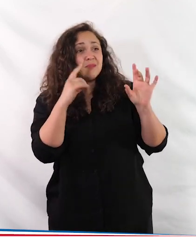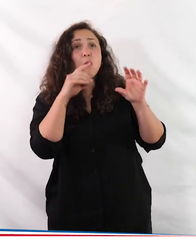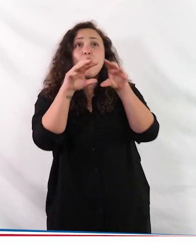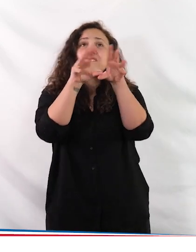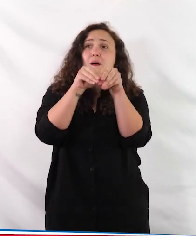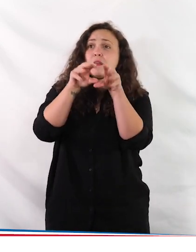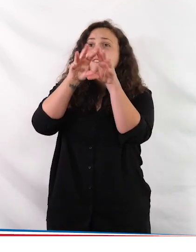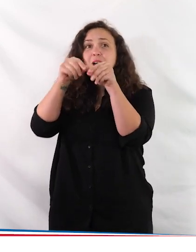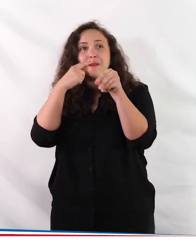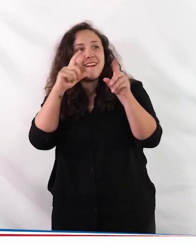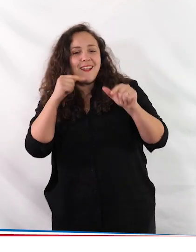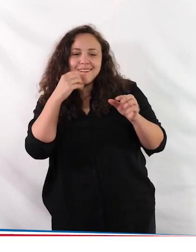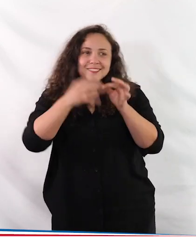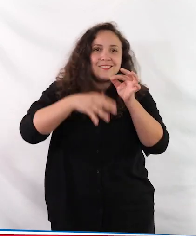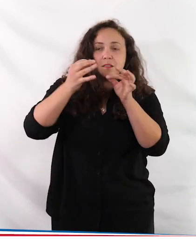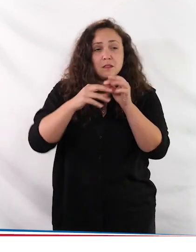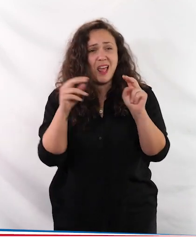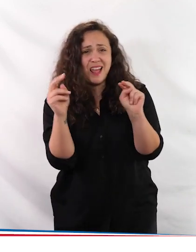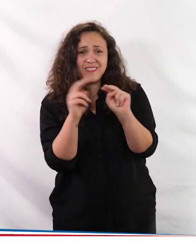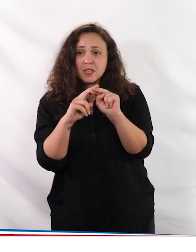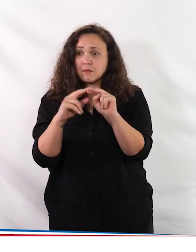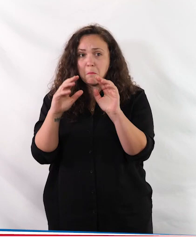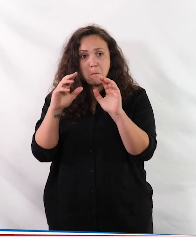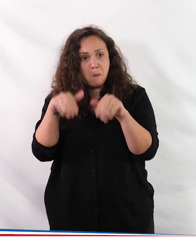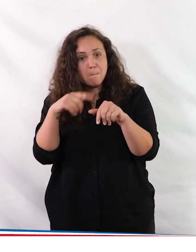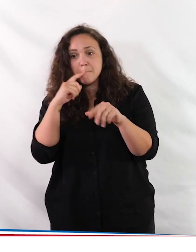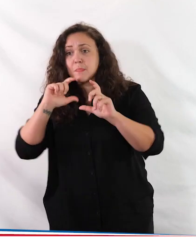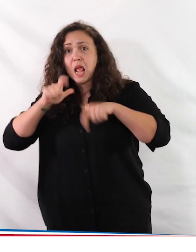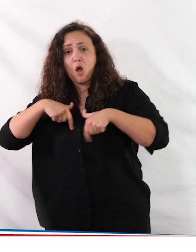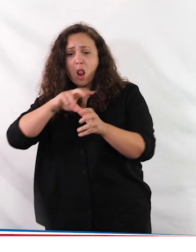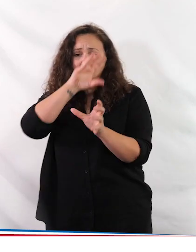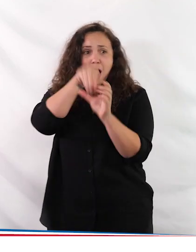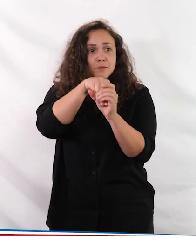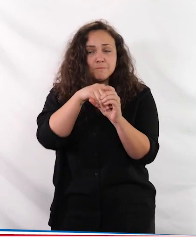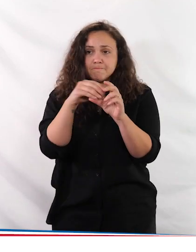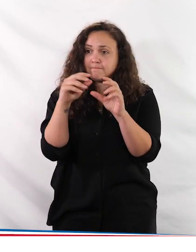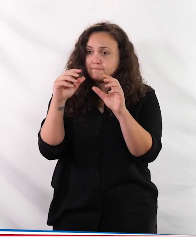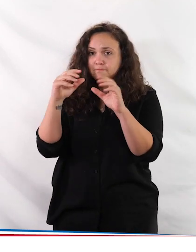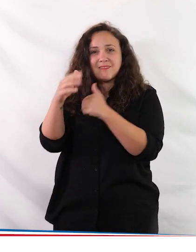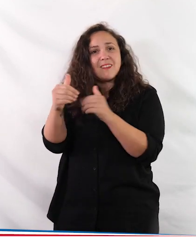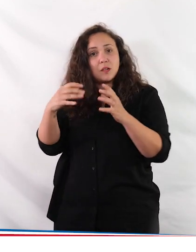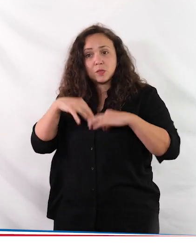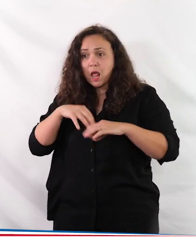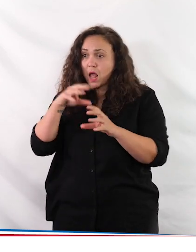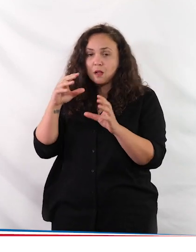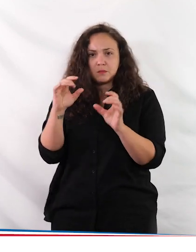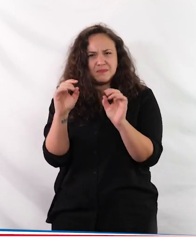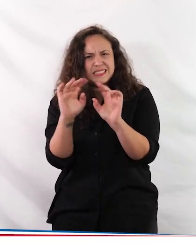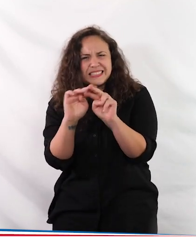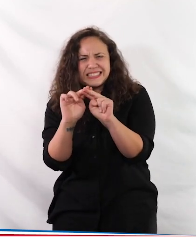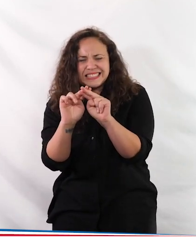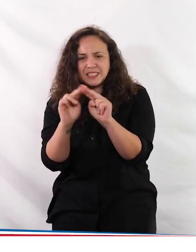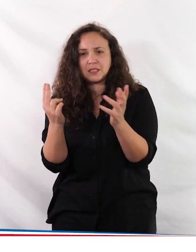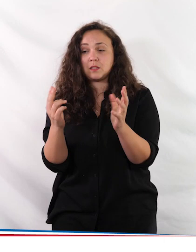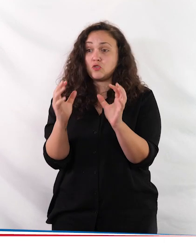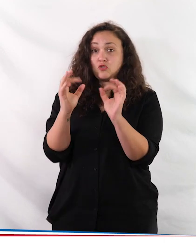de pouvoir avoir des solutions, y compris des solutions à l'école, dans le cadre scolaire. Autour